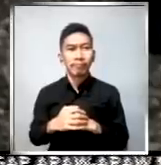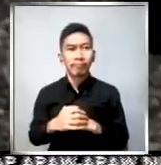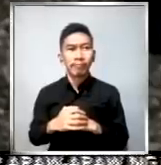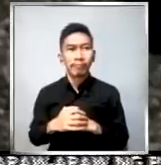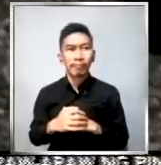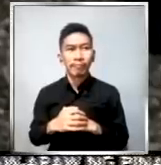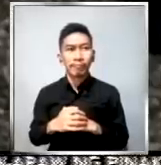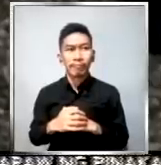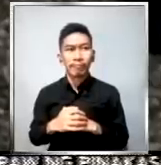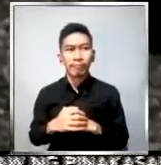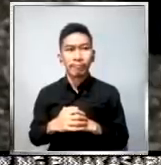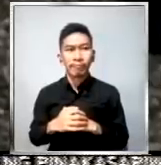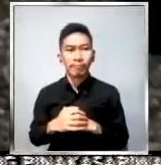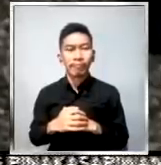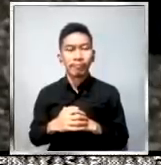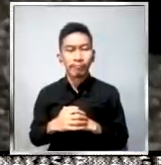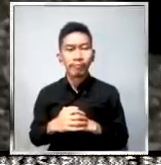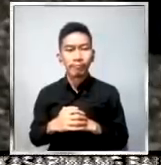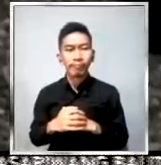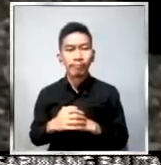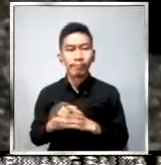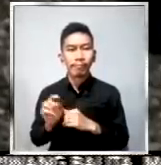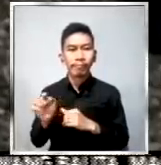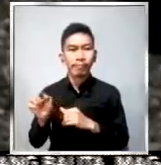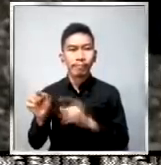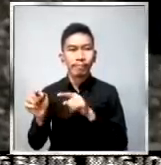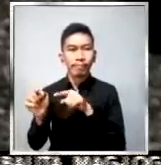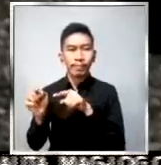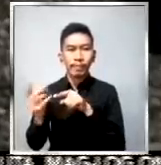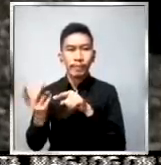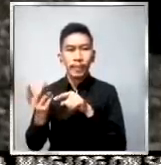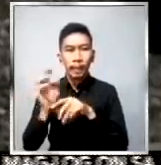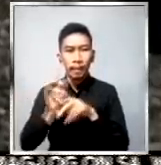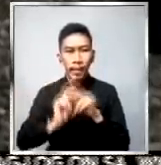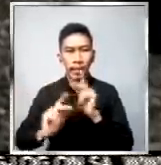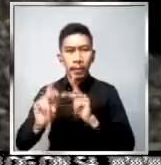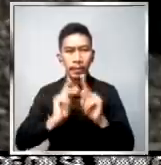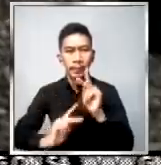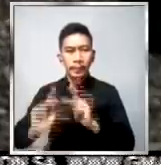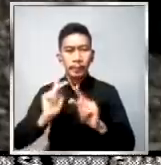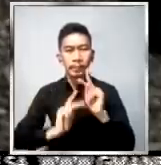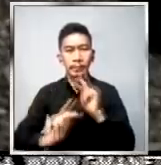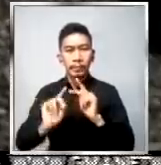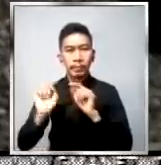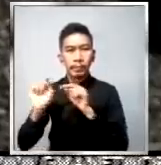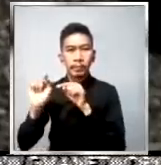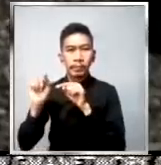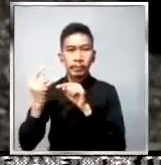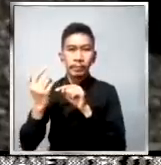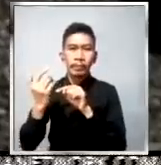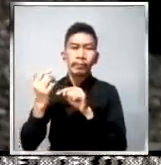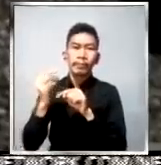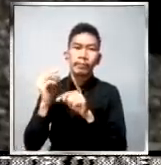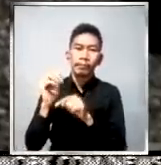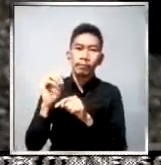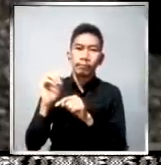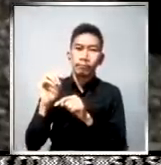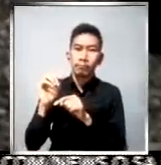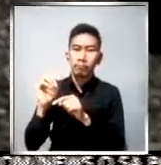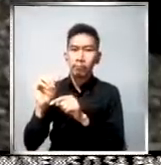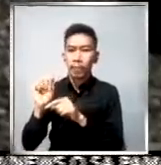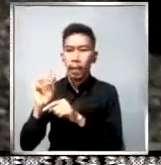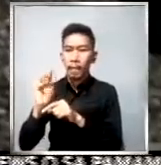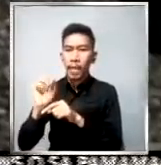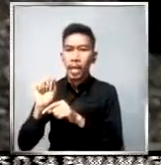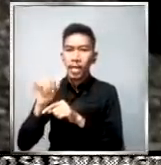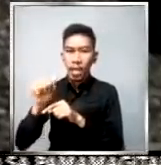Ivan, iisa ang binabanggit ng mga nakausap natin mga residente dito sa baybayin ng Amaya 5. Taon-taon daw, tila palapit ng palapit